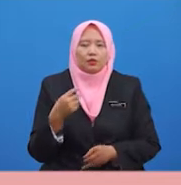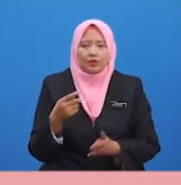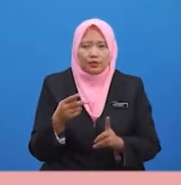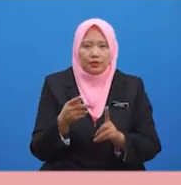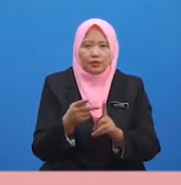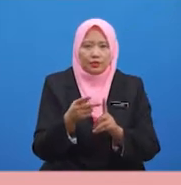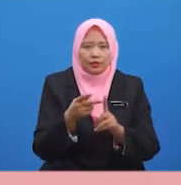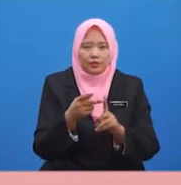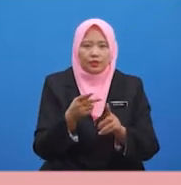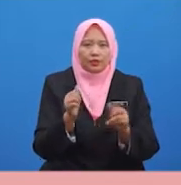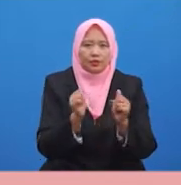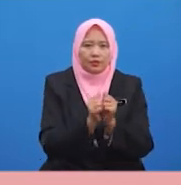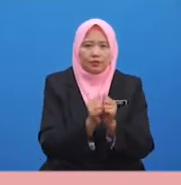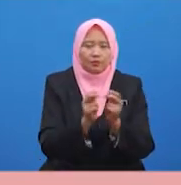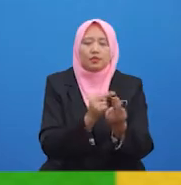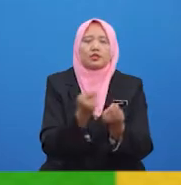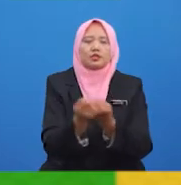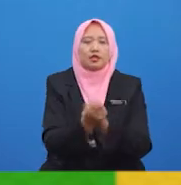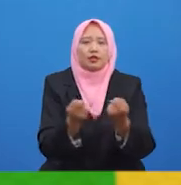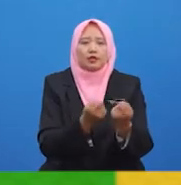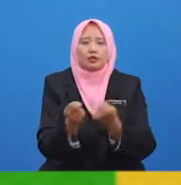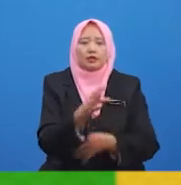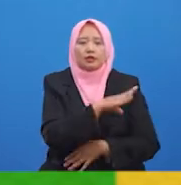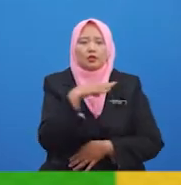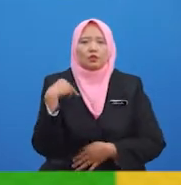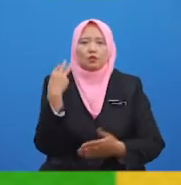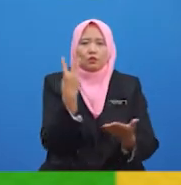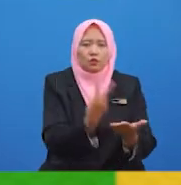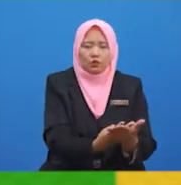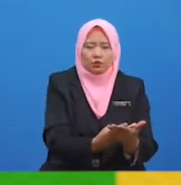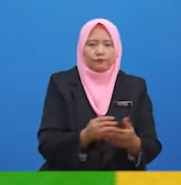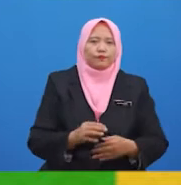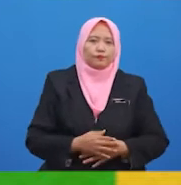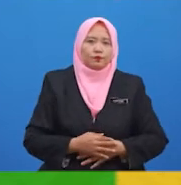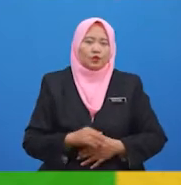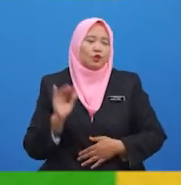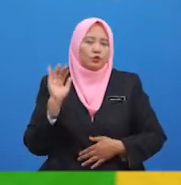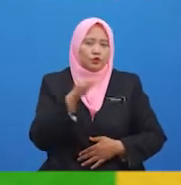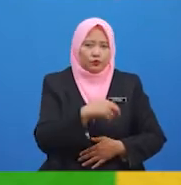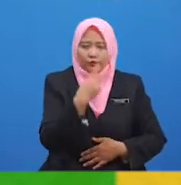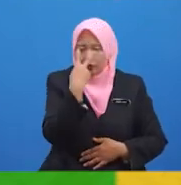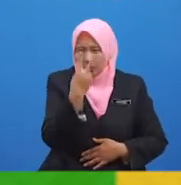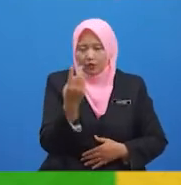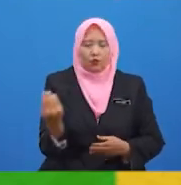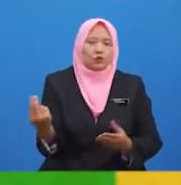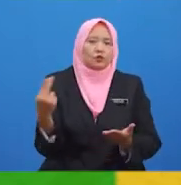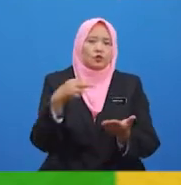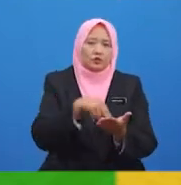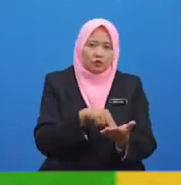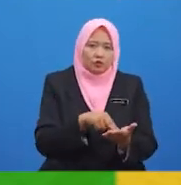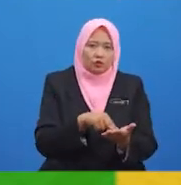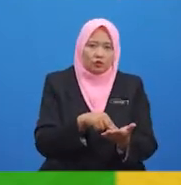perniagaan dan keuangan. Murid-murid, mari kita imbas semula jenis akad